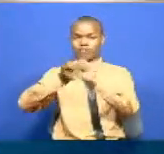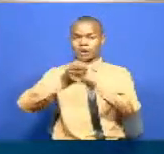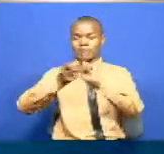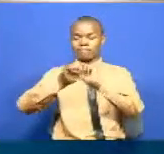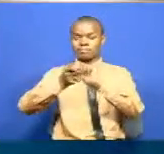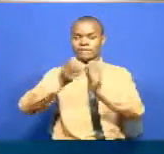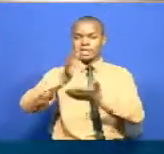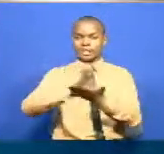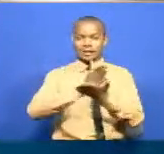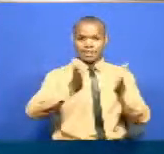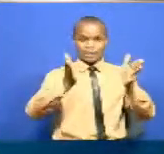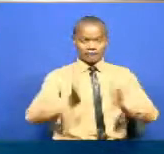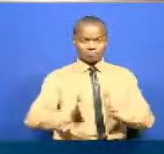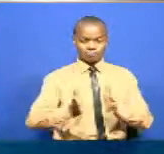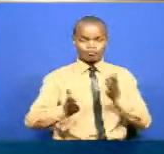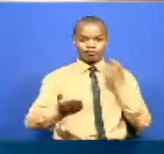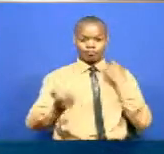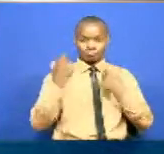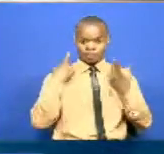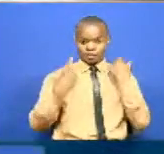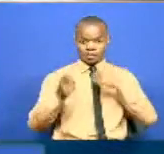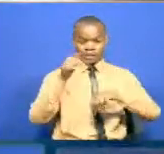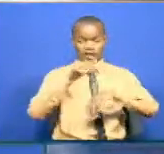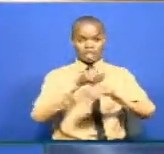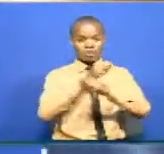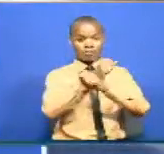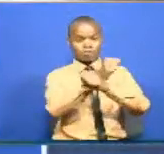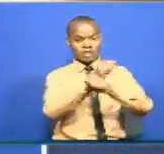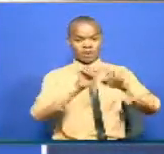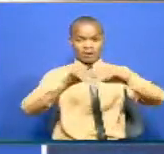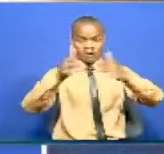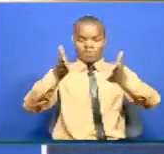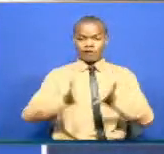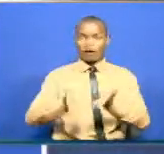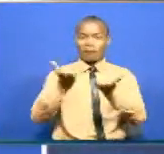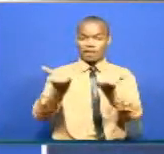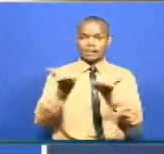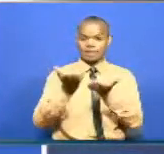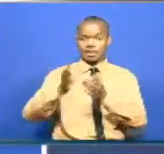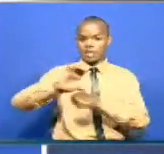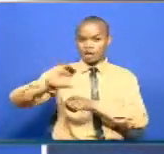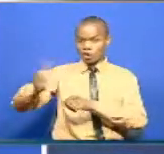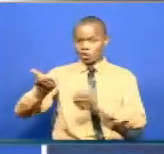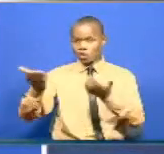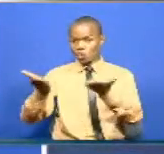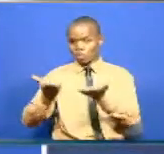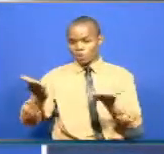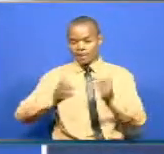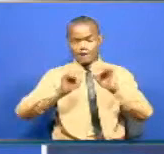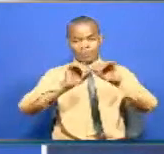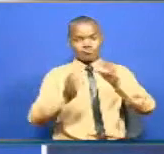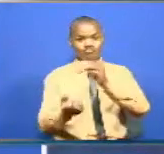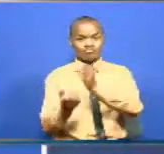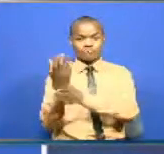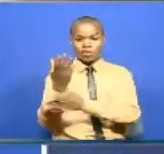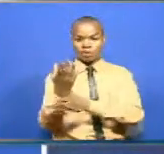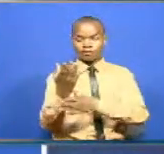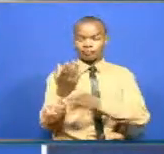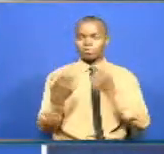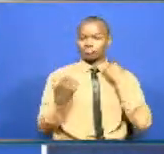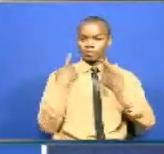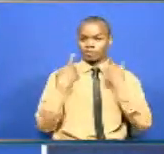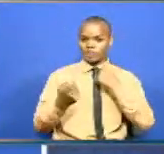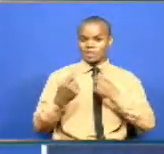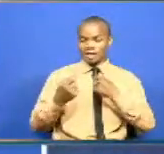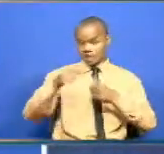Hii ni katika hatua inayodhamiriwa kulinda maslahi ya wakulima katika kaunti ambazo kahawa inakuzwa. Baraza la magavana linasema kwamba